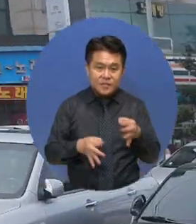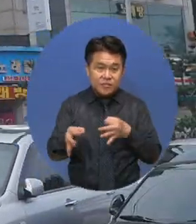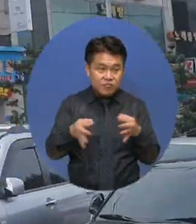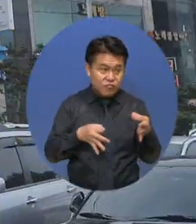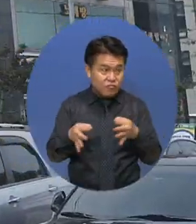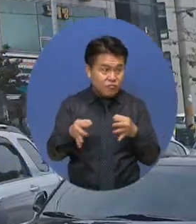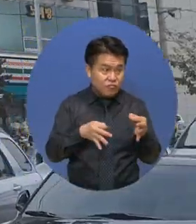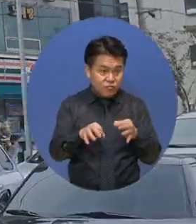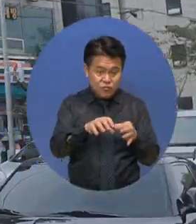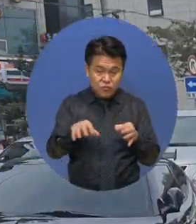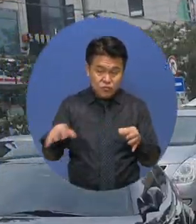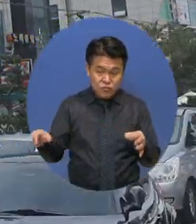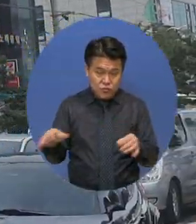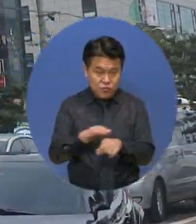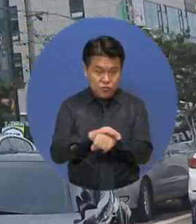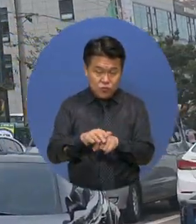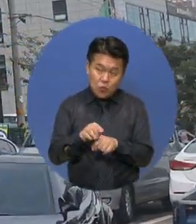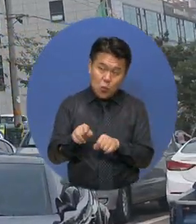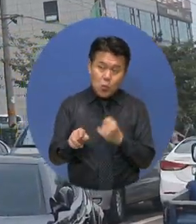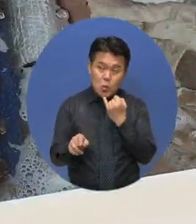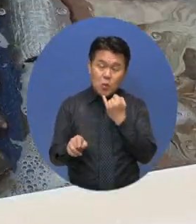있었는데요.